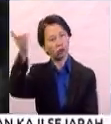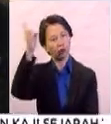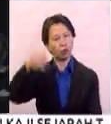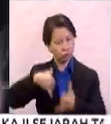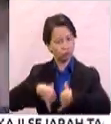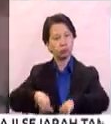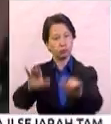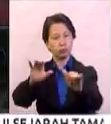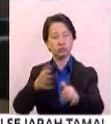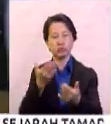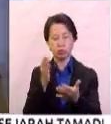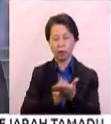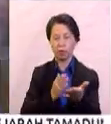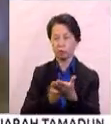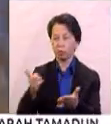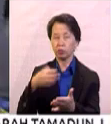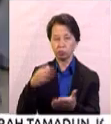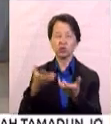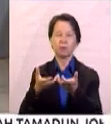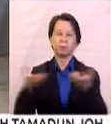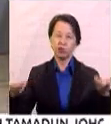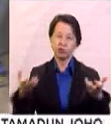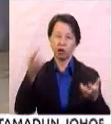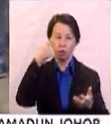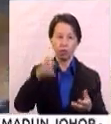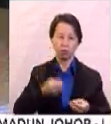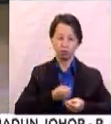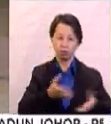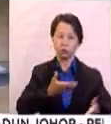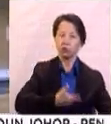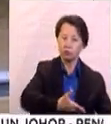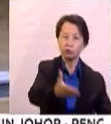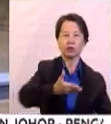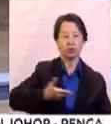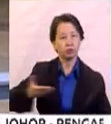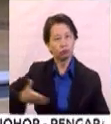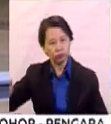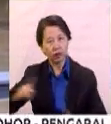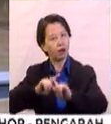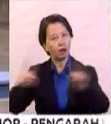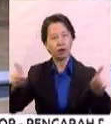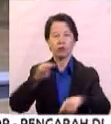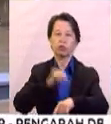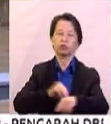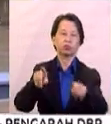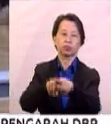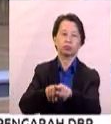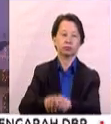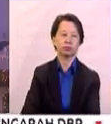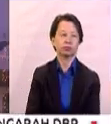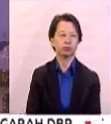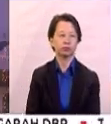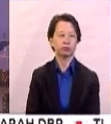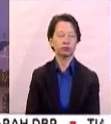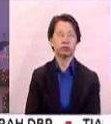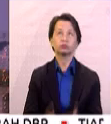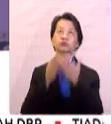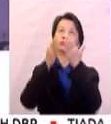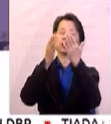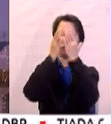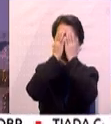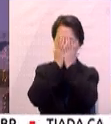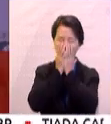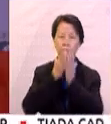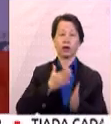ada ketikanya mereka terpaksa berpecah bagi memenuhi beberapa undangan pada waktu yang sama. Alhamdulillah, saya secara